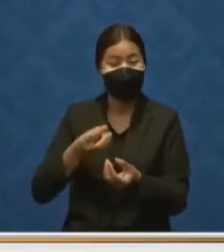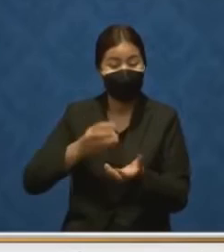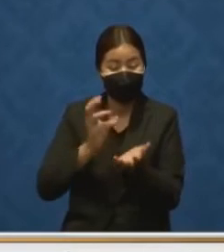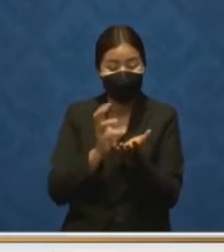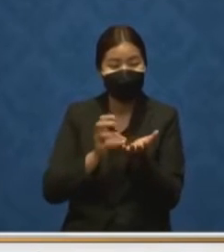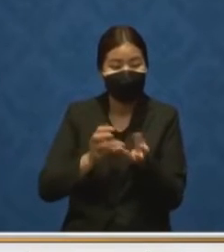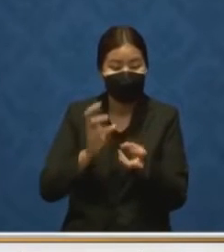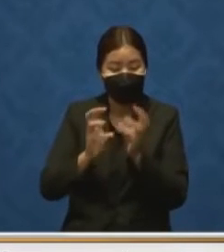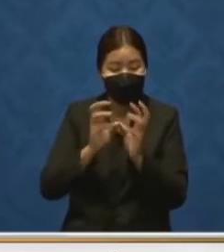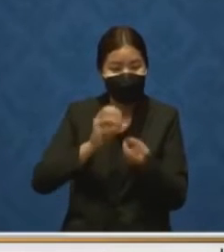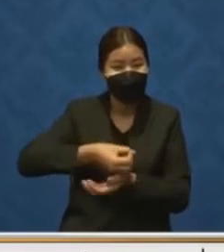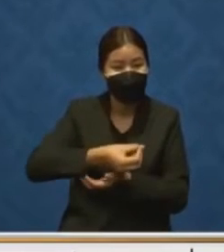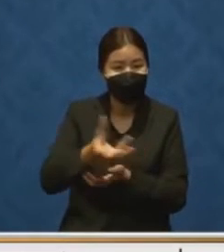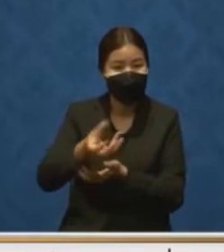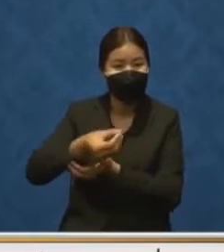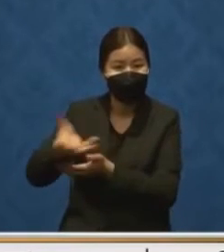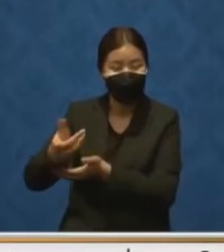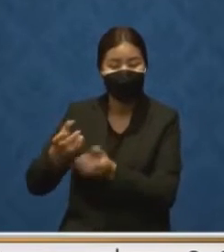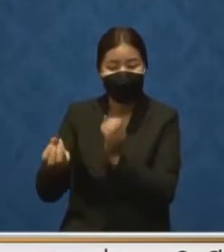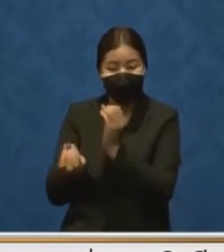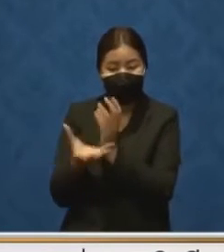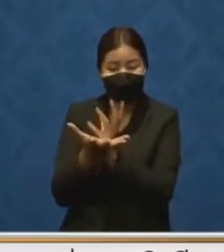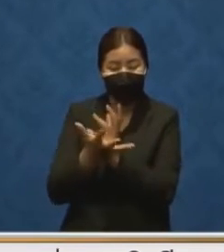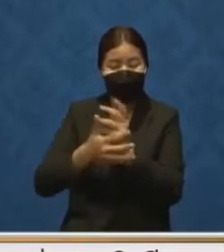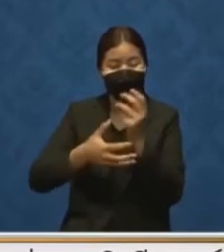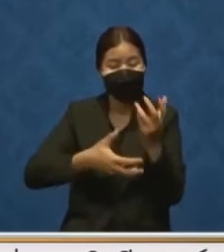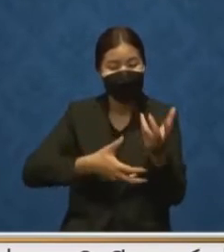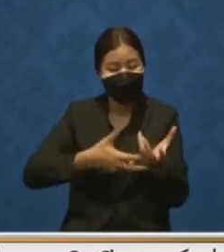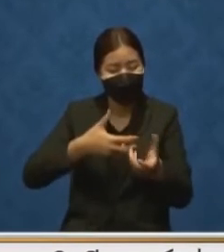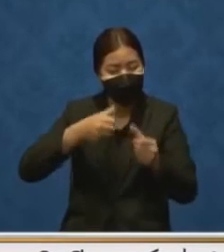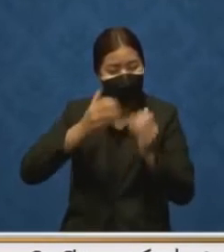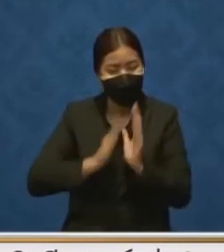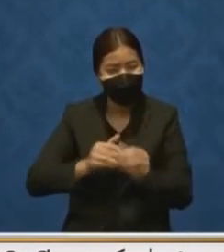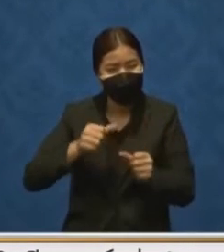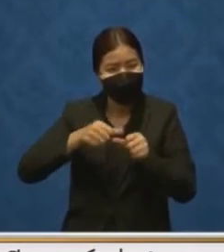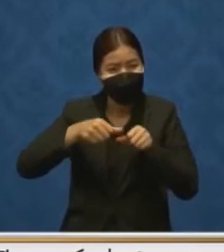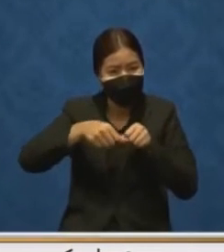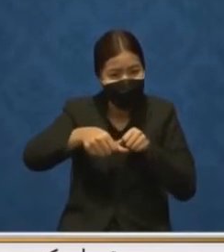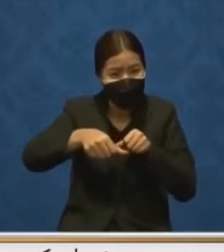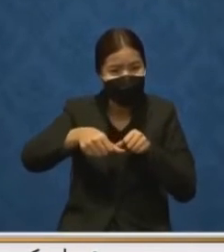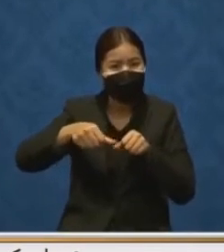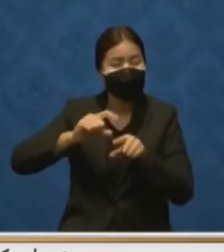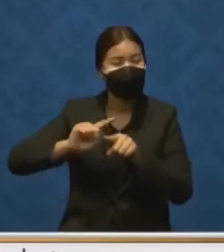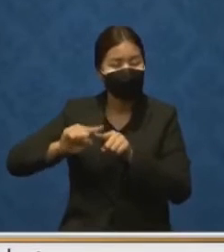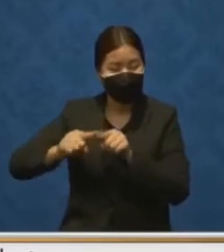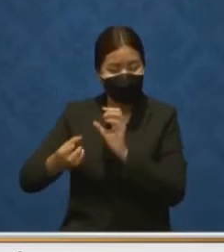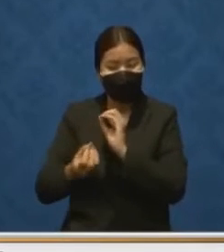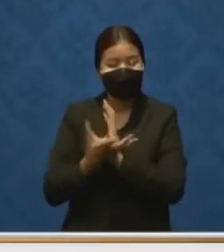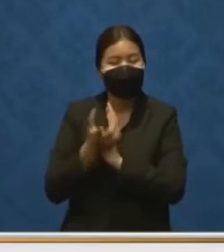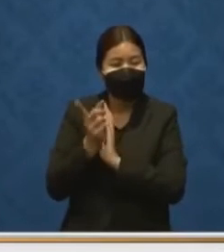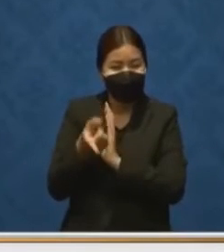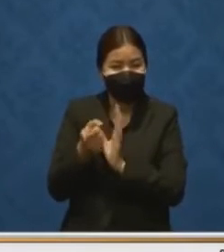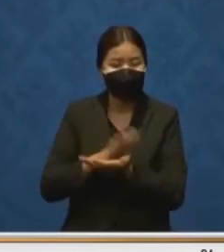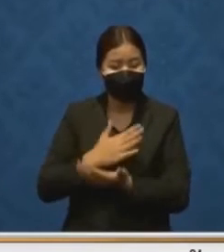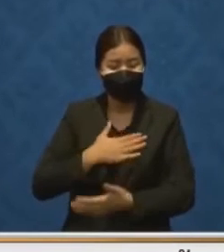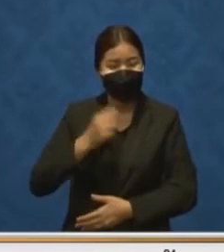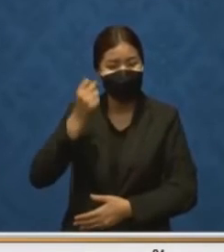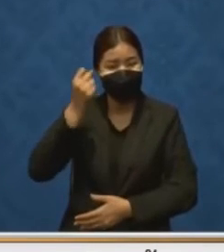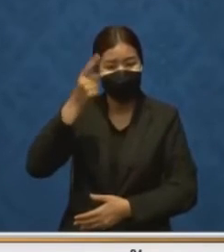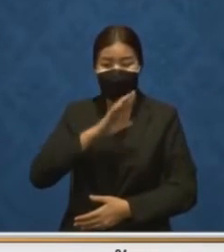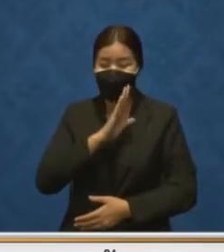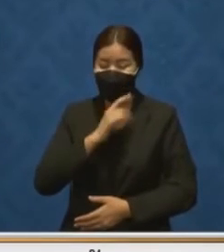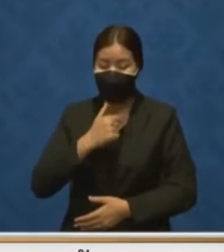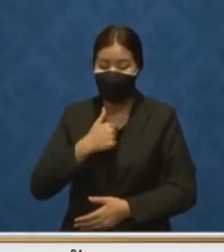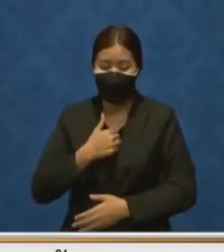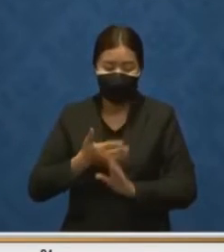องที่กรธendo good anthropทั่วประเทศซึ่ผมเหใจเป็อย่างยิ่งแล้วก็เข้าใจแต่แต้จะถามวาช่วง